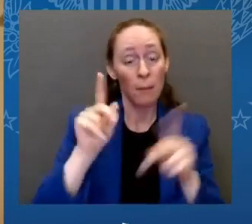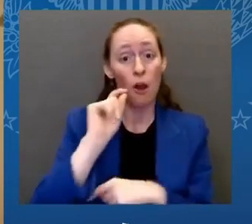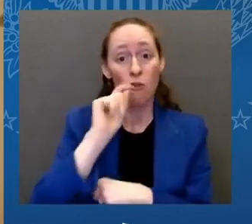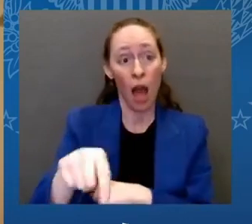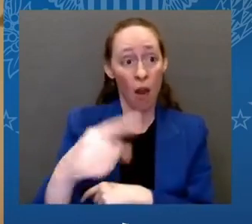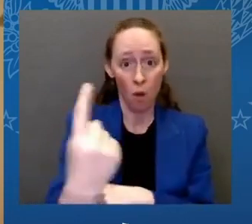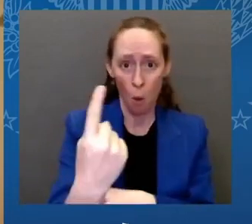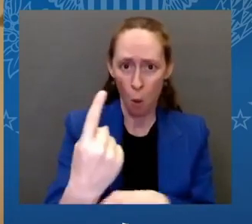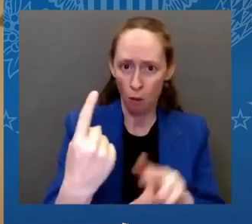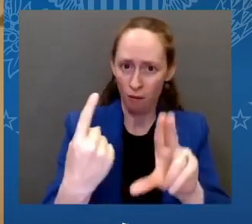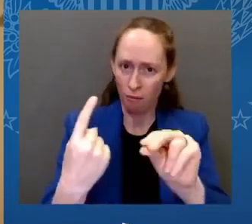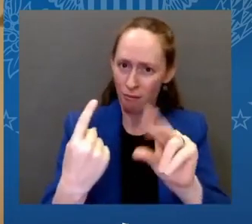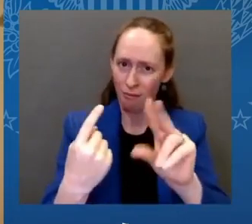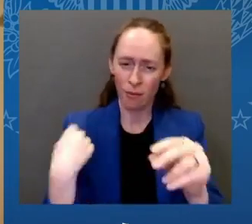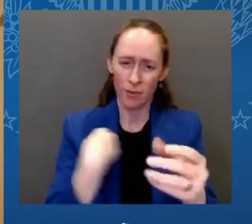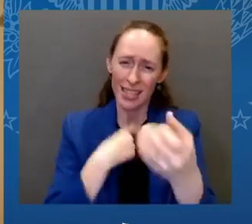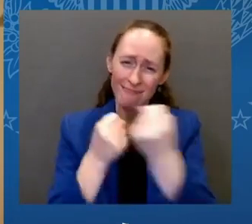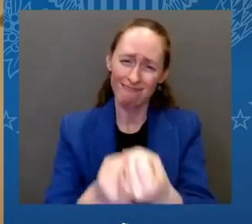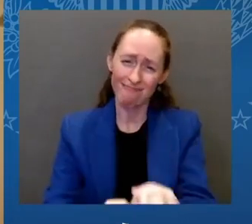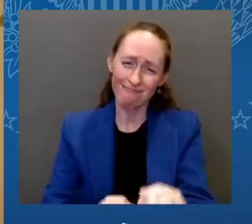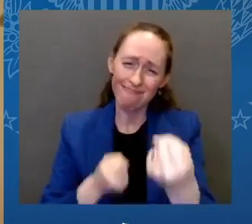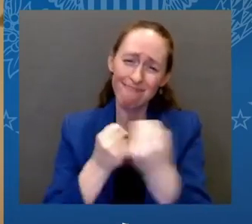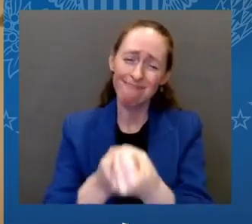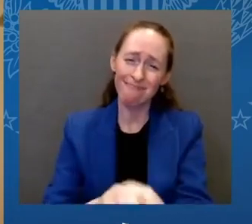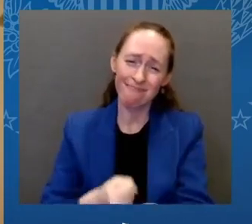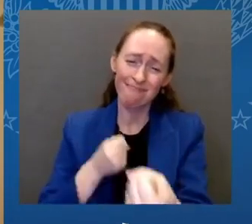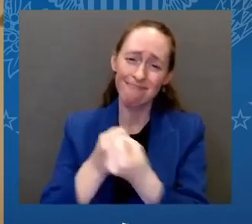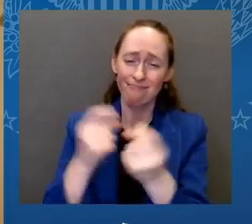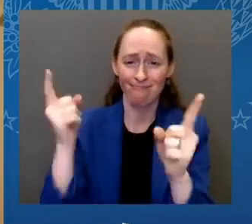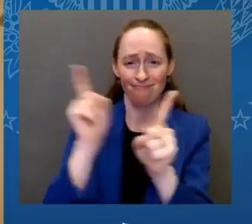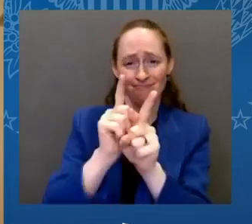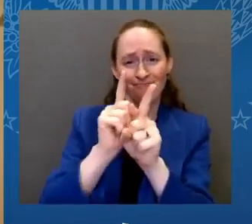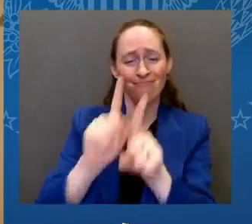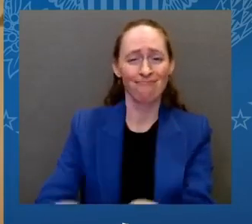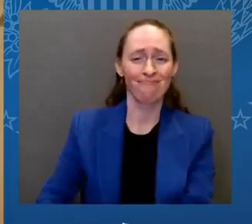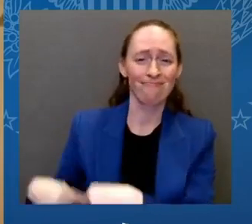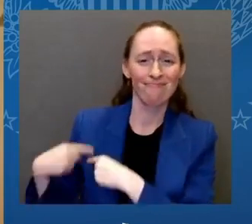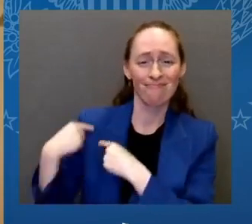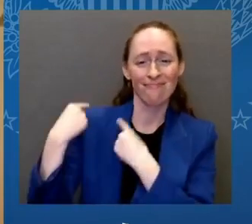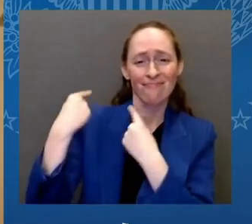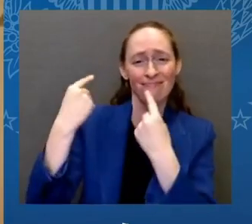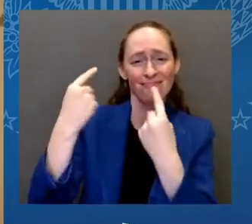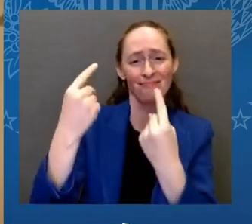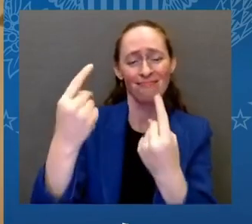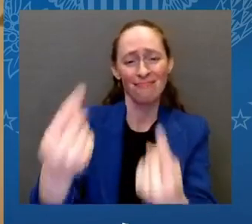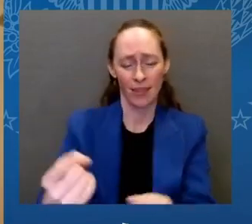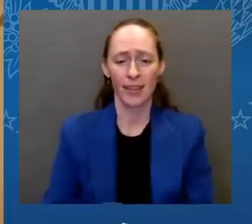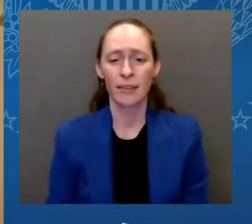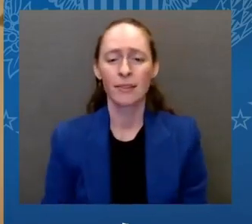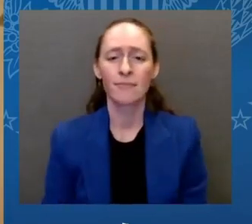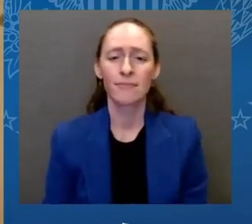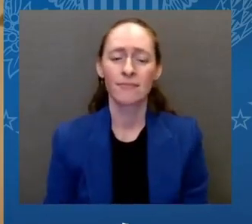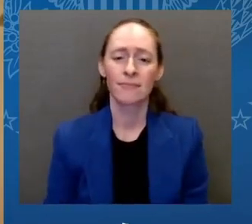ніколи не будете стояти наодинці, і свобода України сприймається